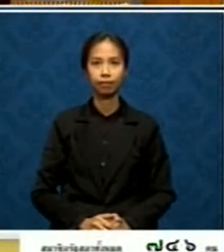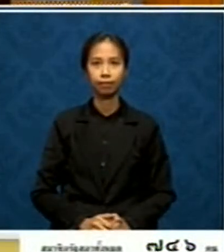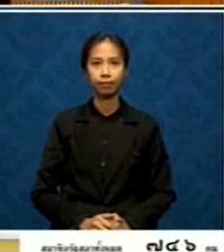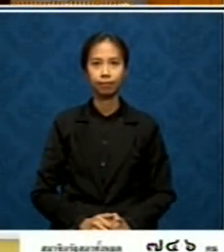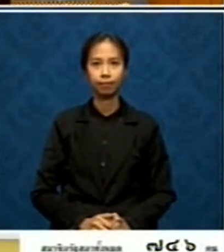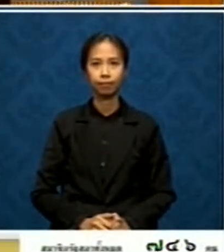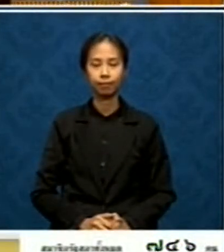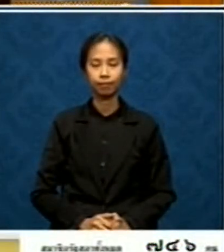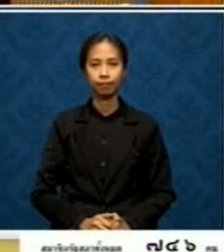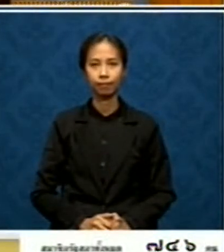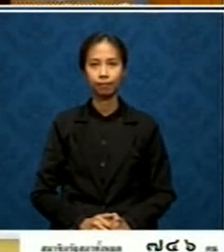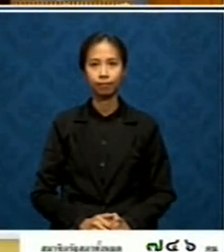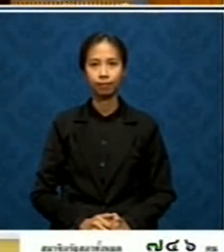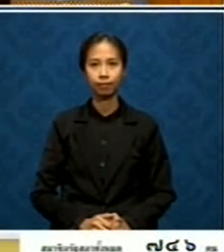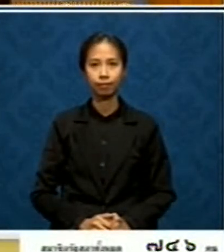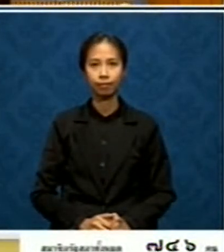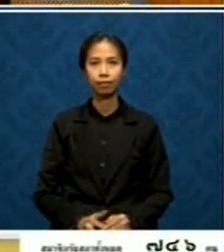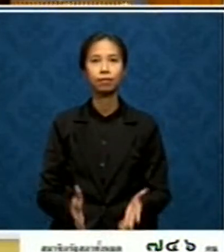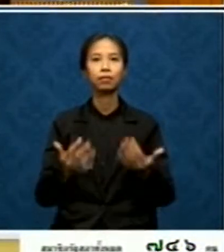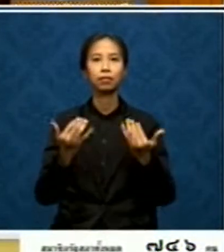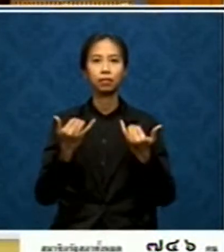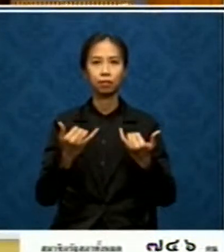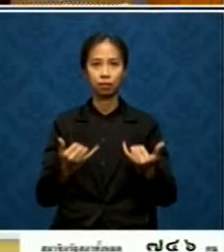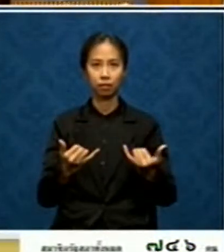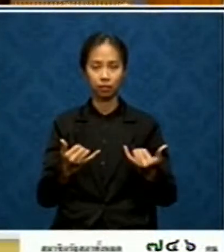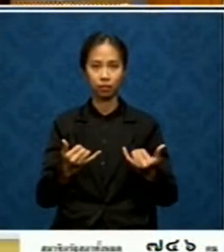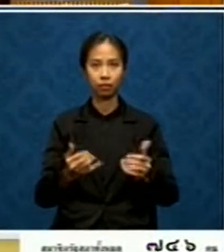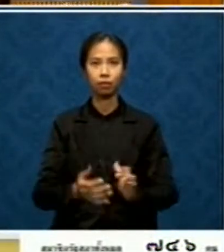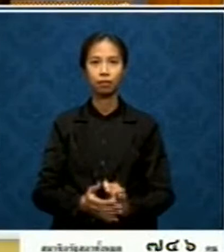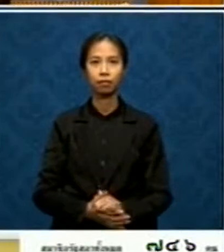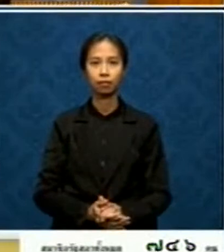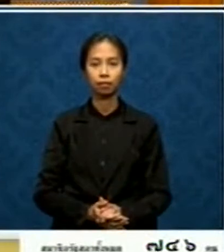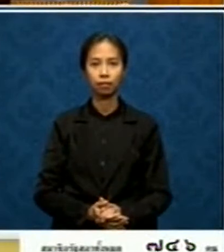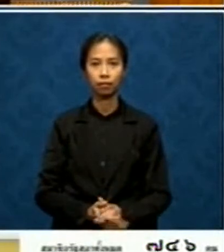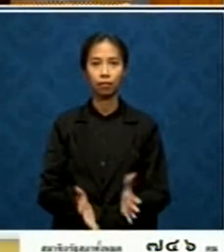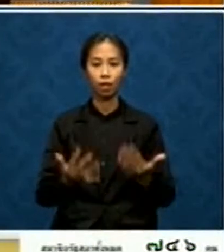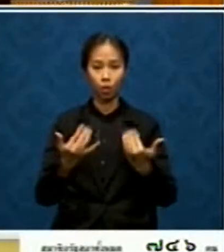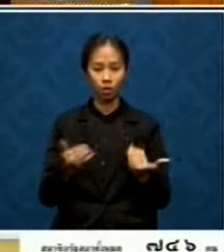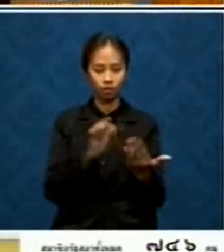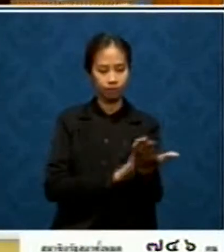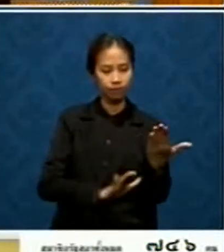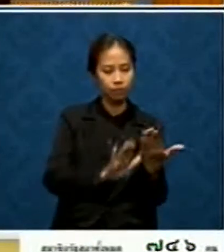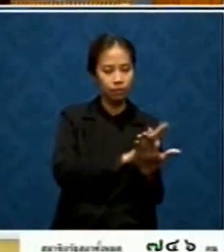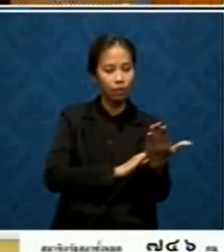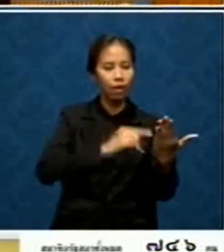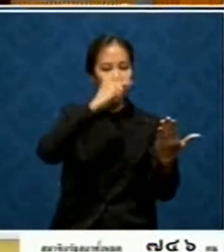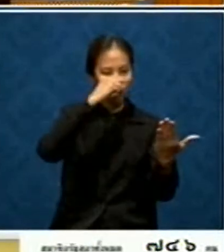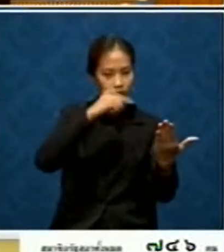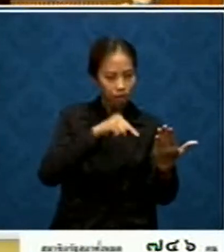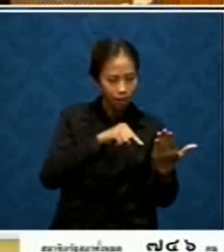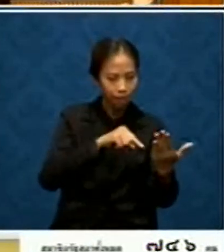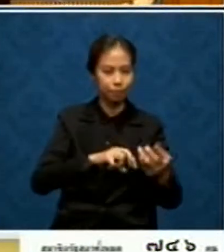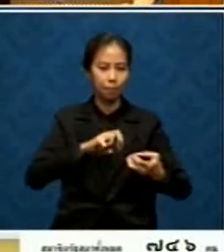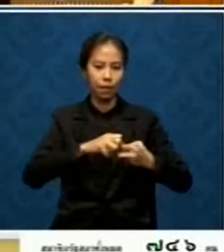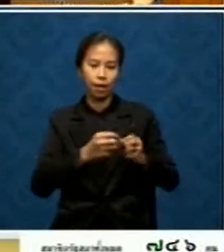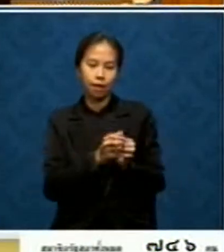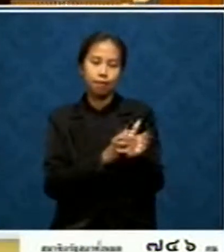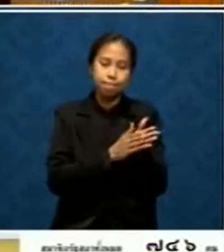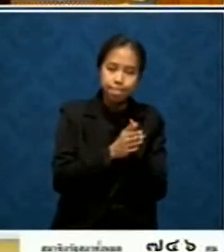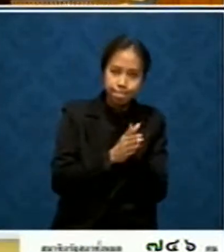ภาที่เคารพวันนี้ประเทศไทยกำลังเผชิญกับความท้าทายที่สำคั